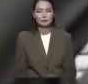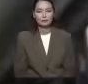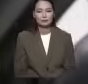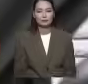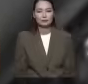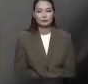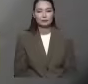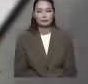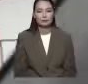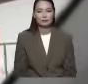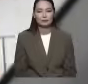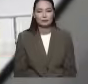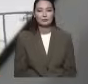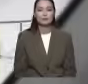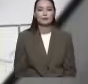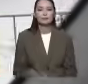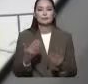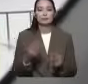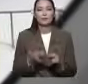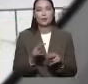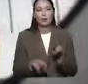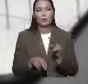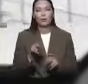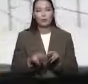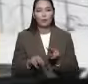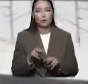Негізі қоғамда ер адамдарға да бай, көңіл бөліп,